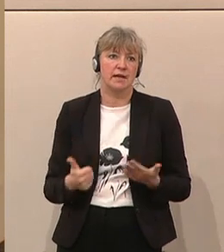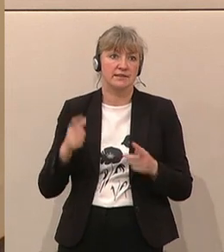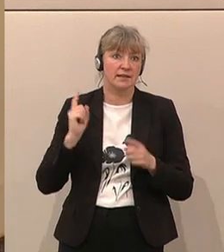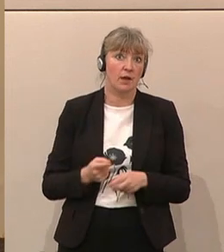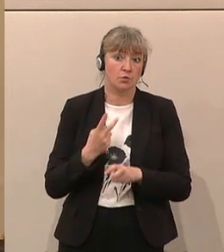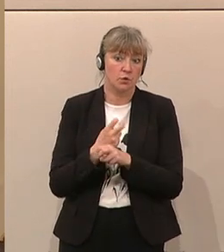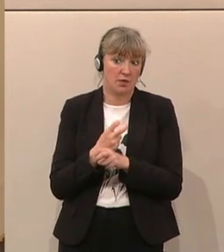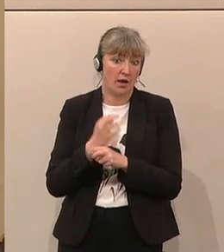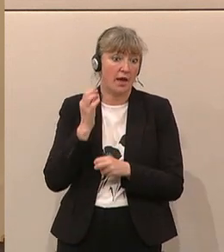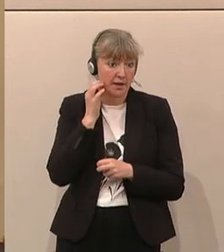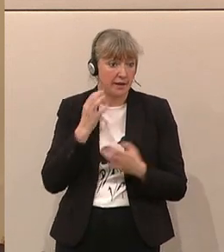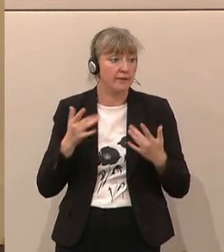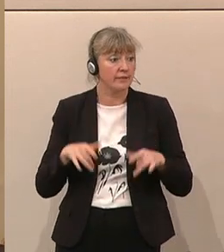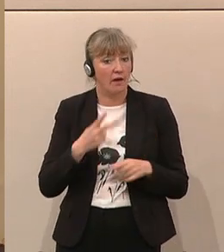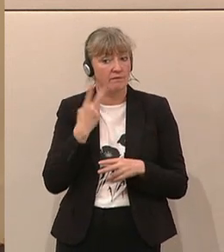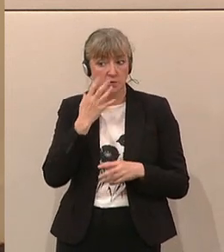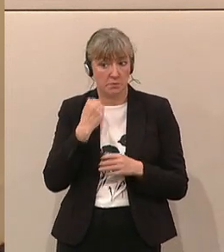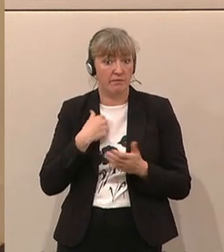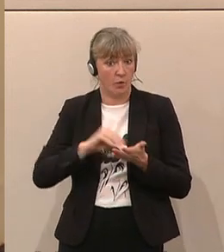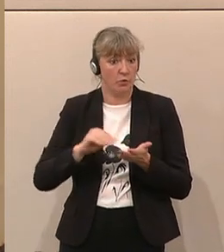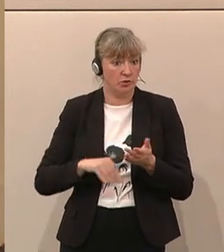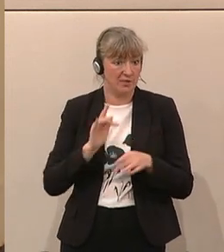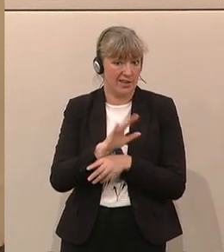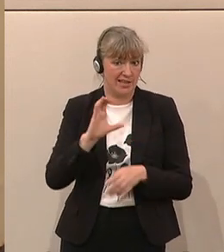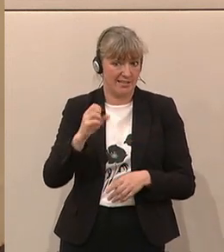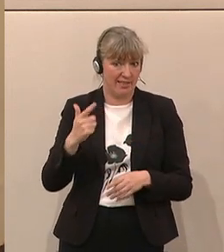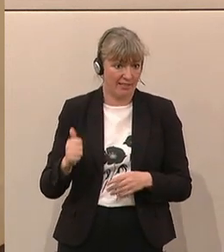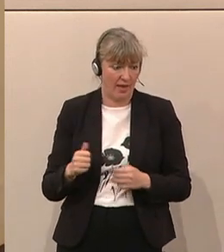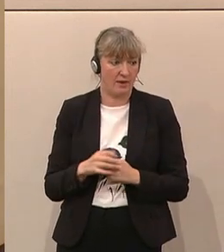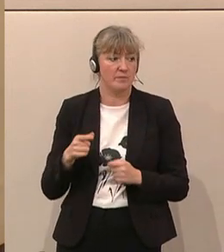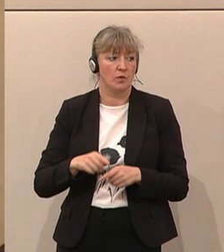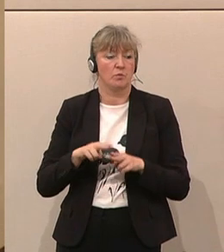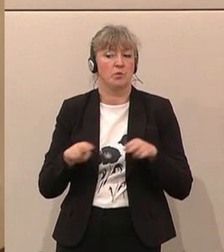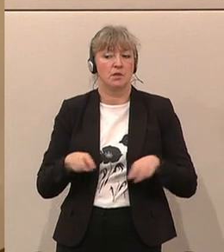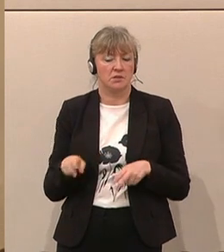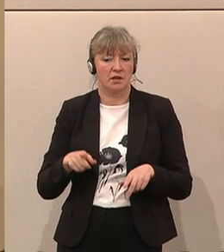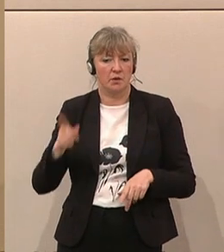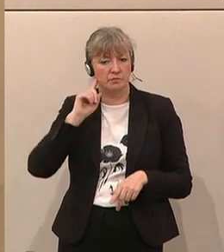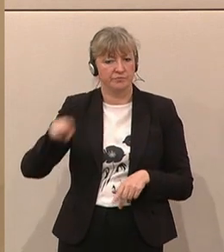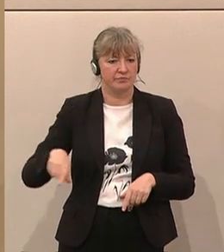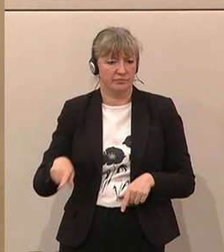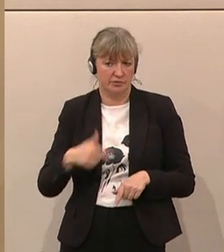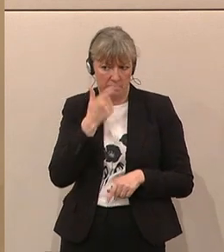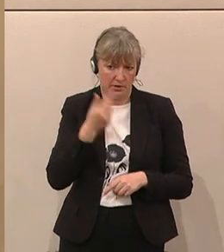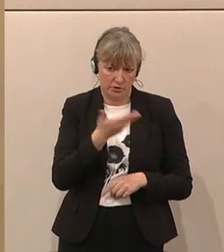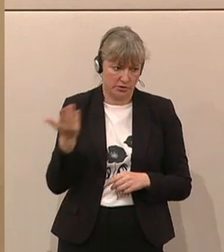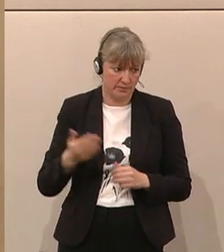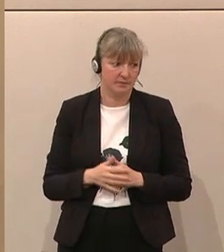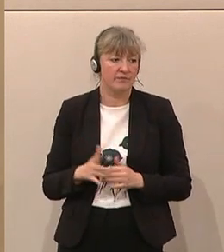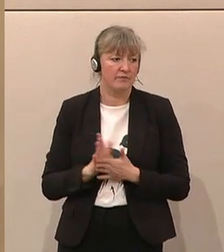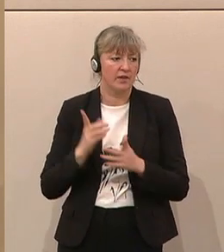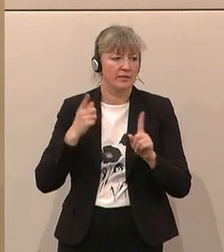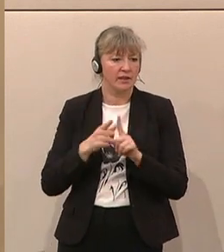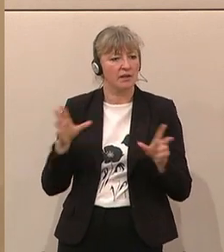562.000 Österreicherinnen haben das Volksbegehren gegen CETA unterschrieben. Und diese Bundesregierung ignoriert all diese Menschen.